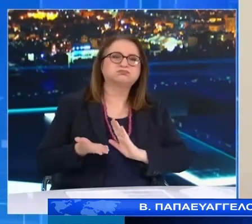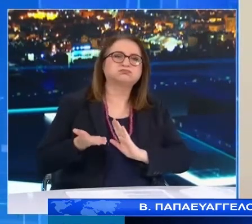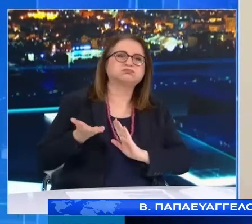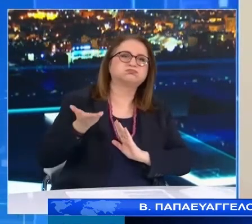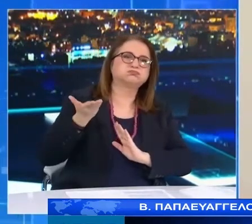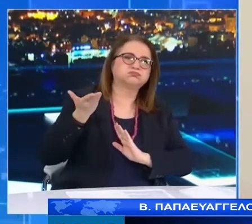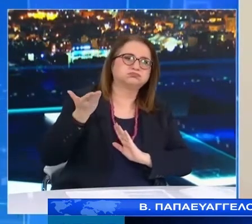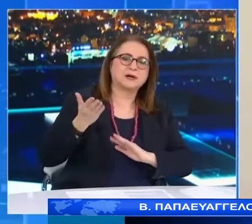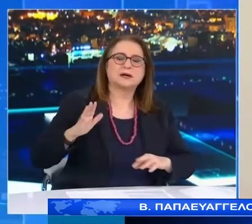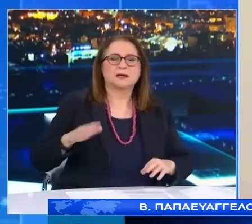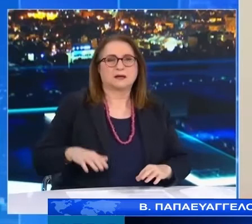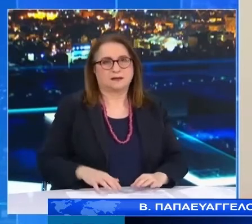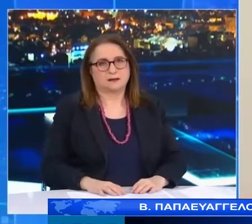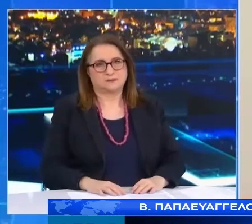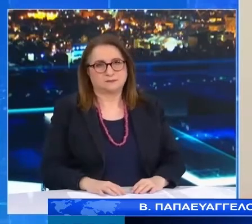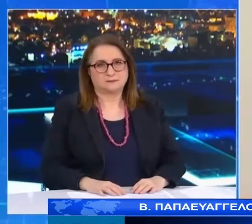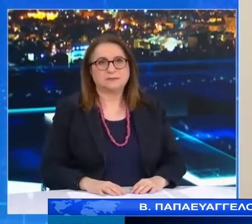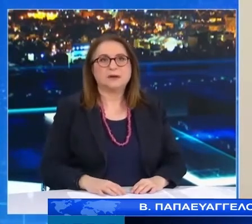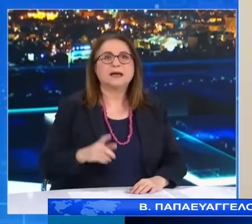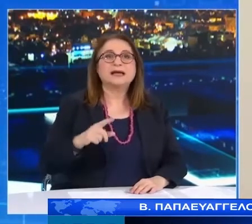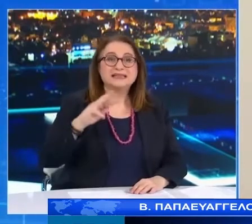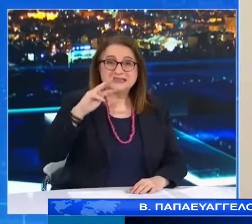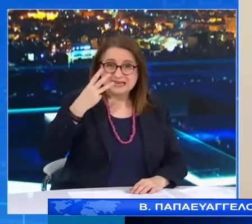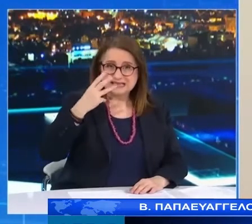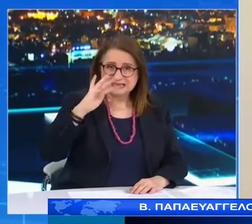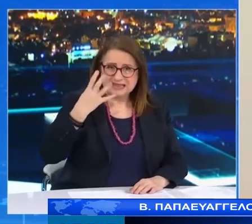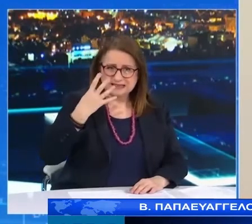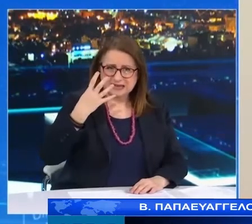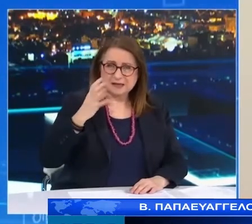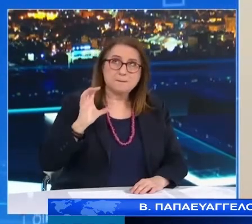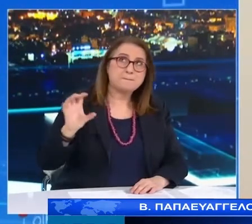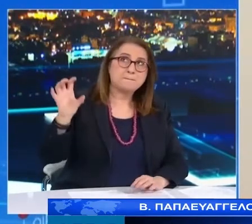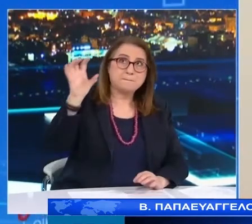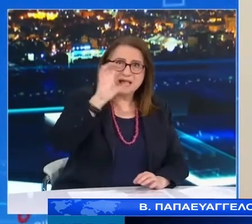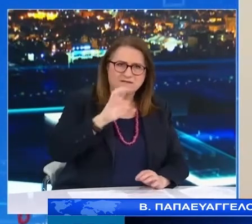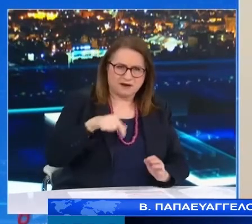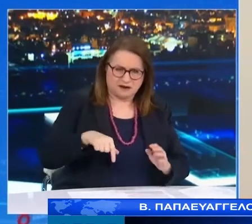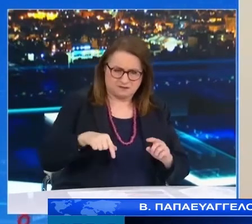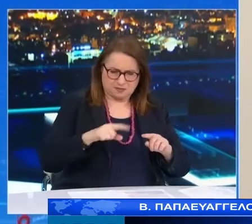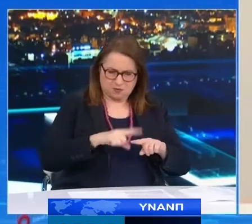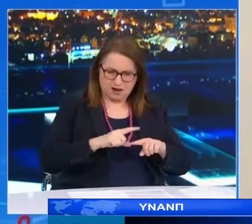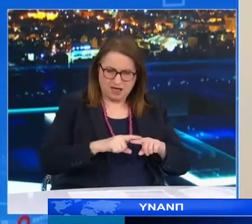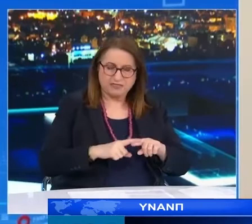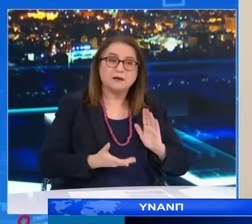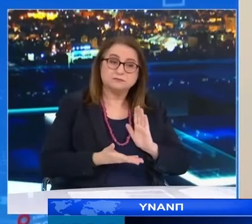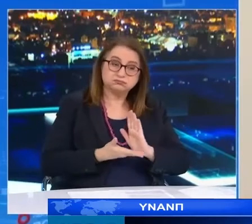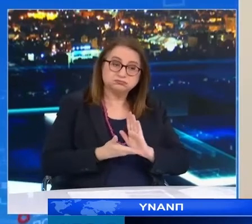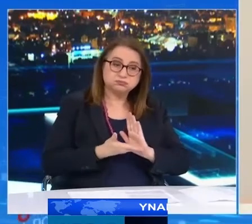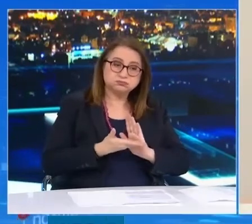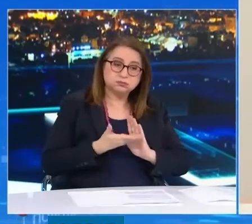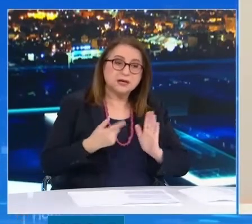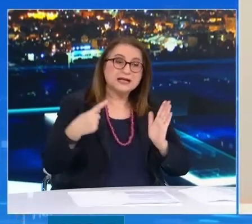Τρίτη και η Τέταρτη ΥΠΕ, η Υγειονομική Περιφέρεια Ελλάδος, παρουσιάζουν σημαντική αύξηση των νοσηλευόμενων ασθενών, με περισσότερους από